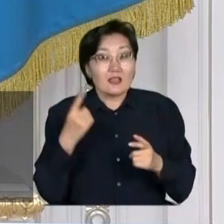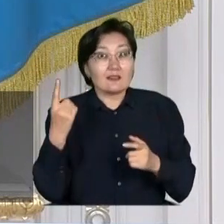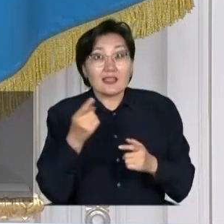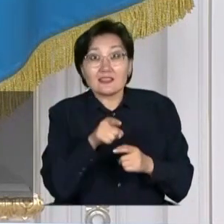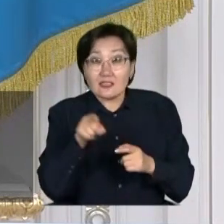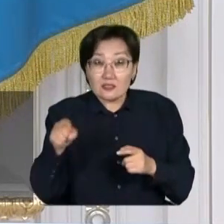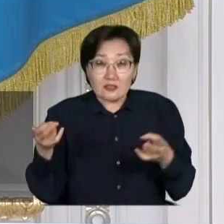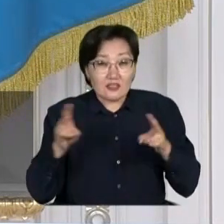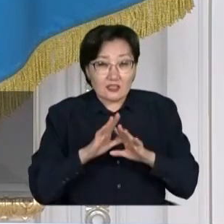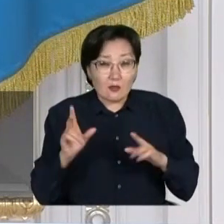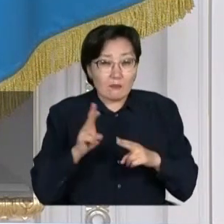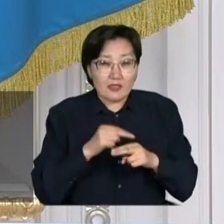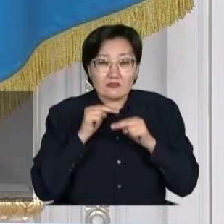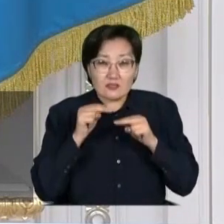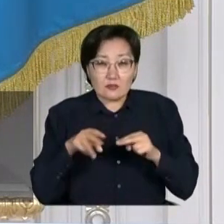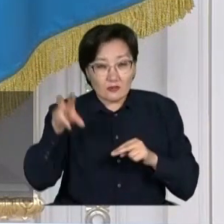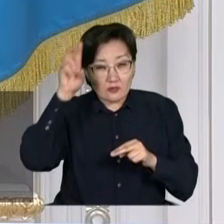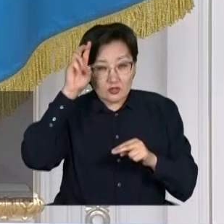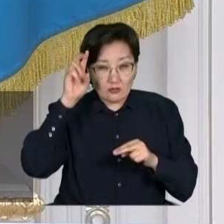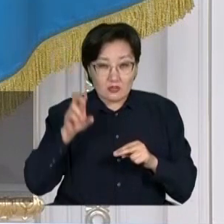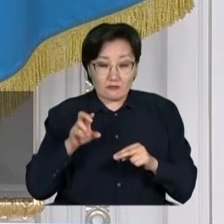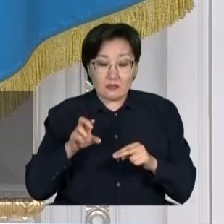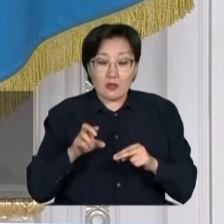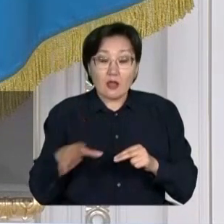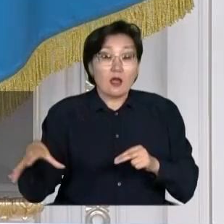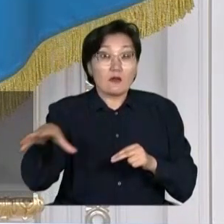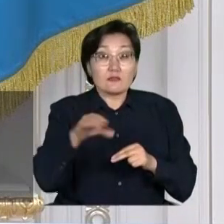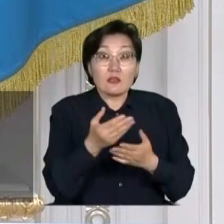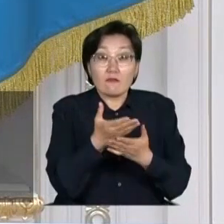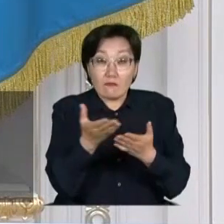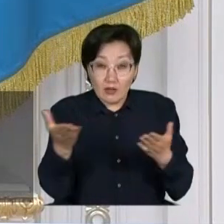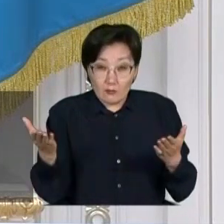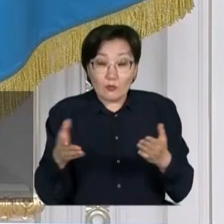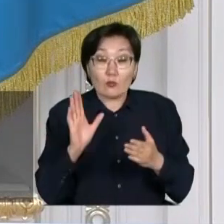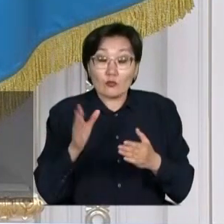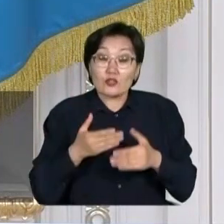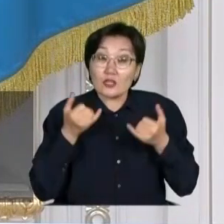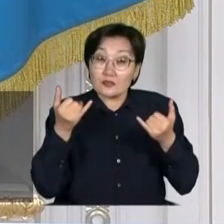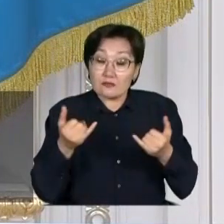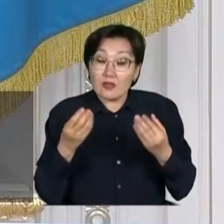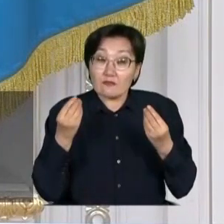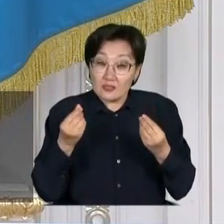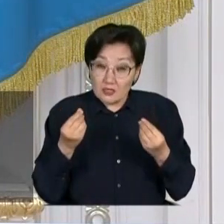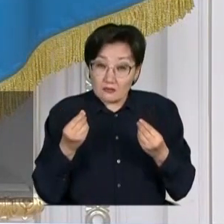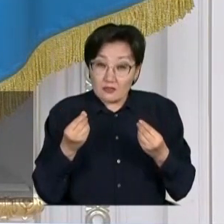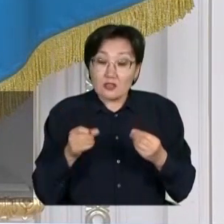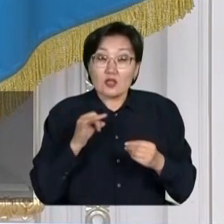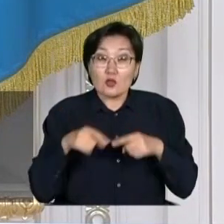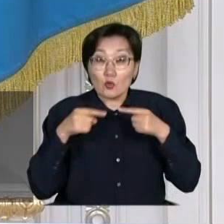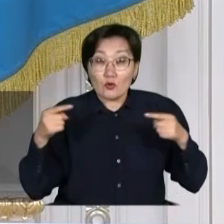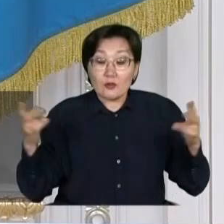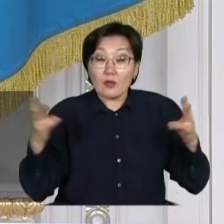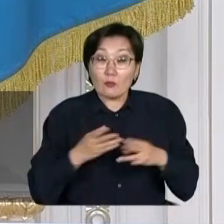вас не останется без внимания государства. Всем вам будет оказана финансовая и